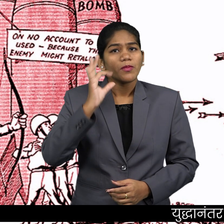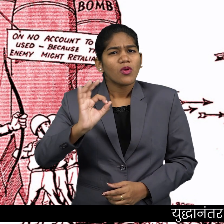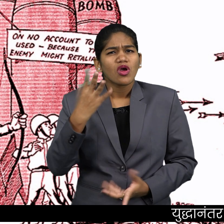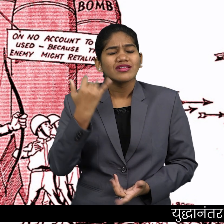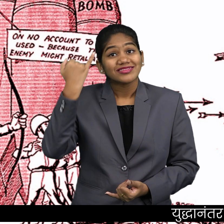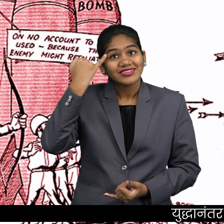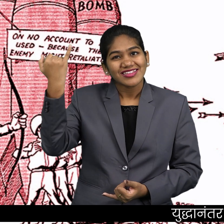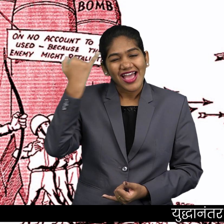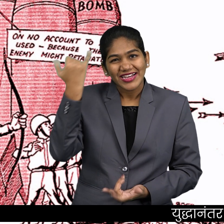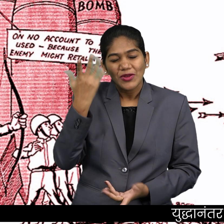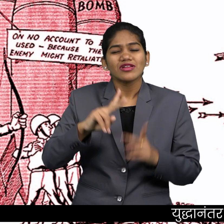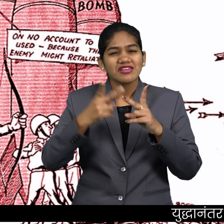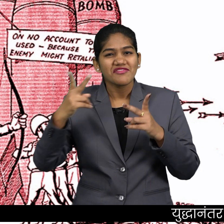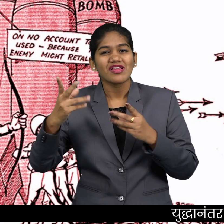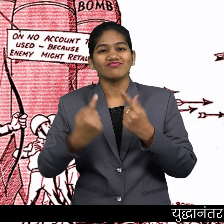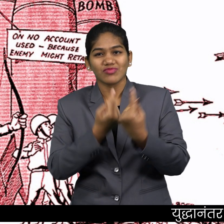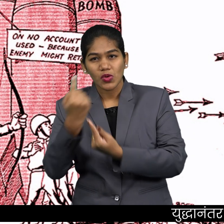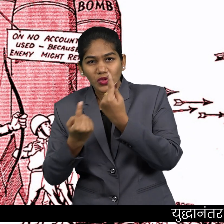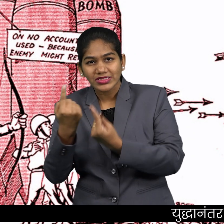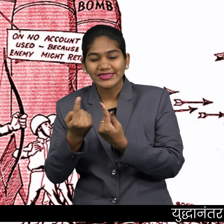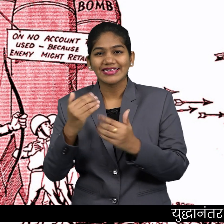युद्धानंतर दोन प्रमुख वैचारिक